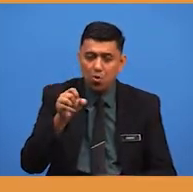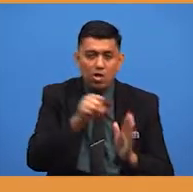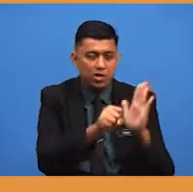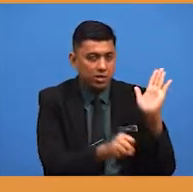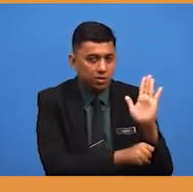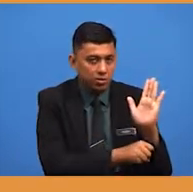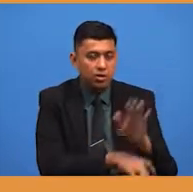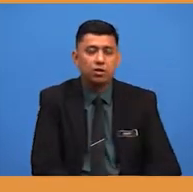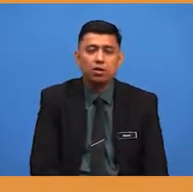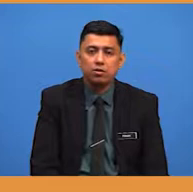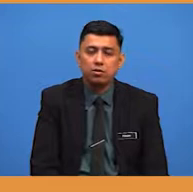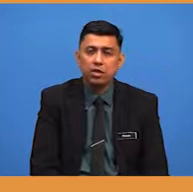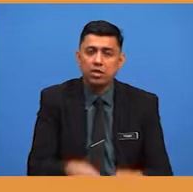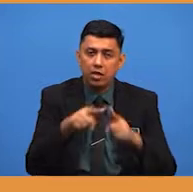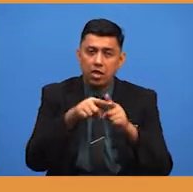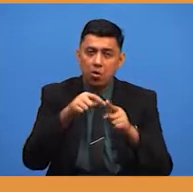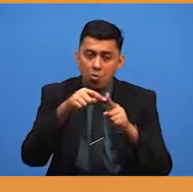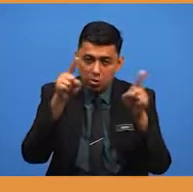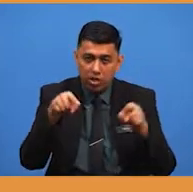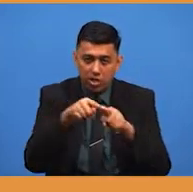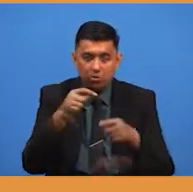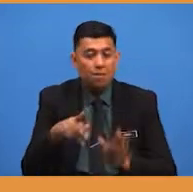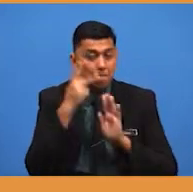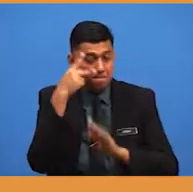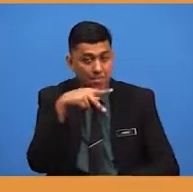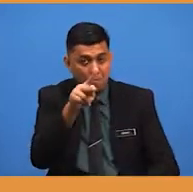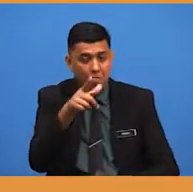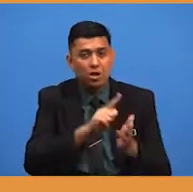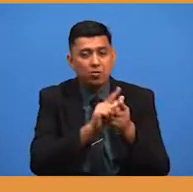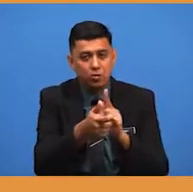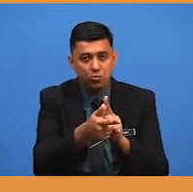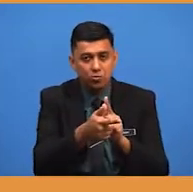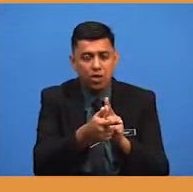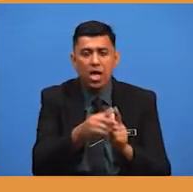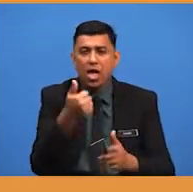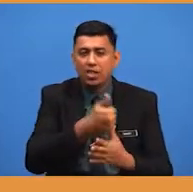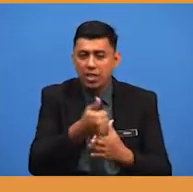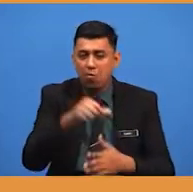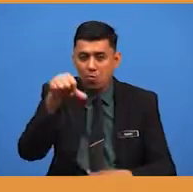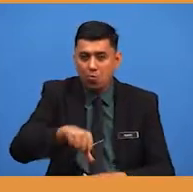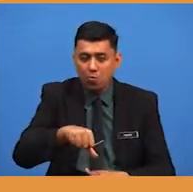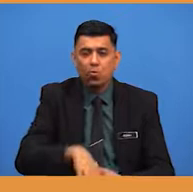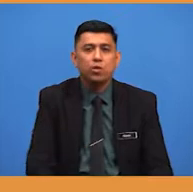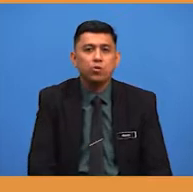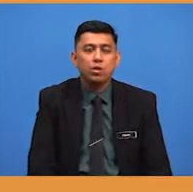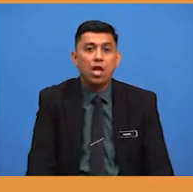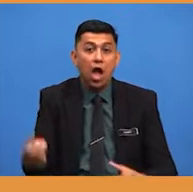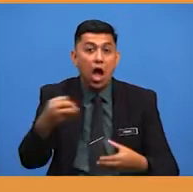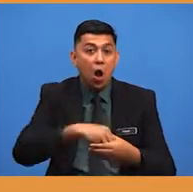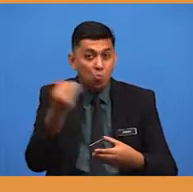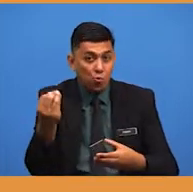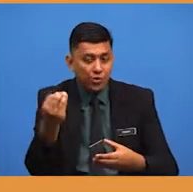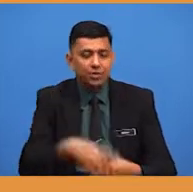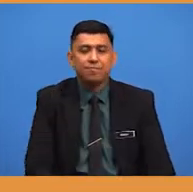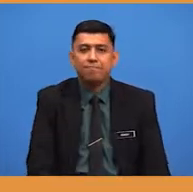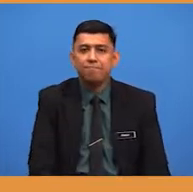dan bahagian kotak yang bertulis papar lulus dan papar gagal itu adalah outputnya.